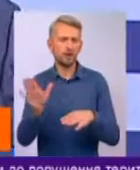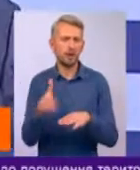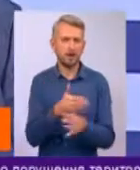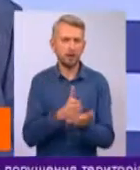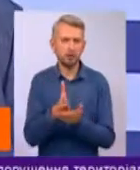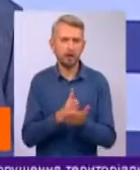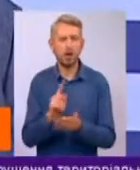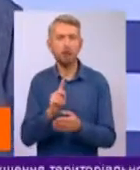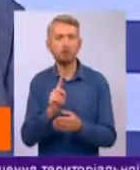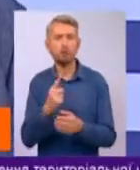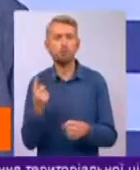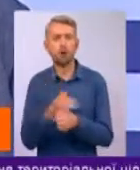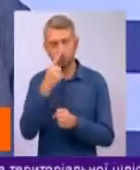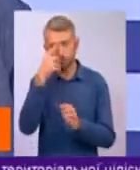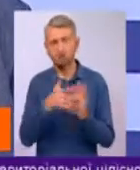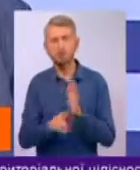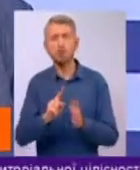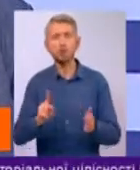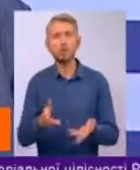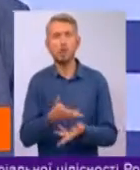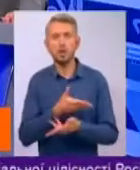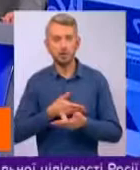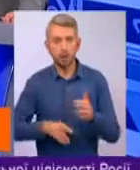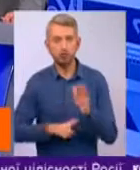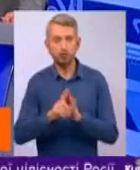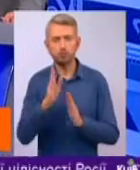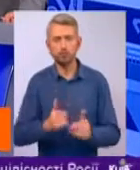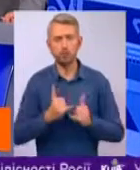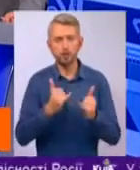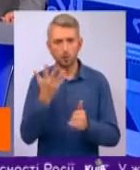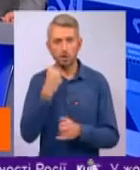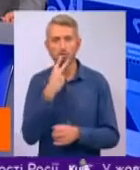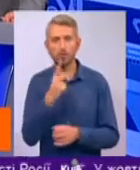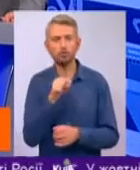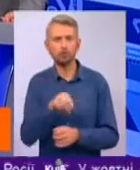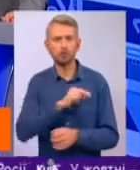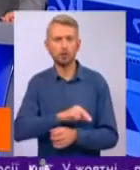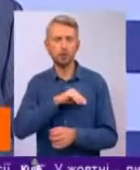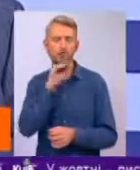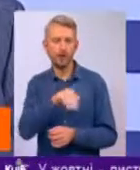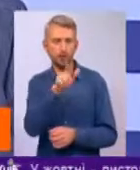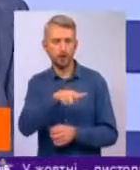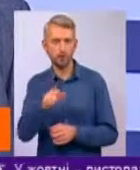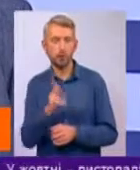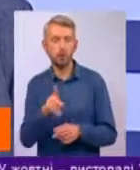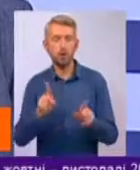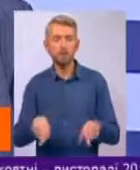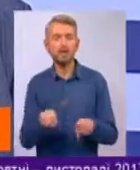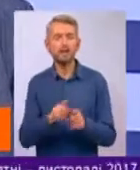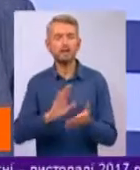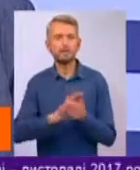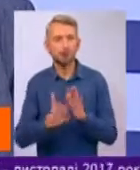щоб вперше зрозуміли, що нас почнуть поважати, коли побачать, що тут працюють фахові люди, які навіть в такій